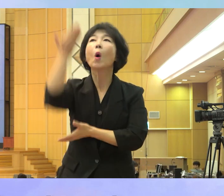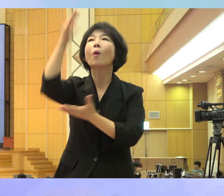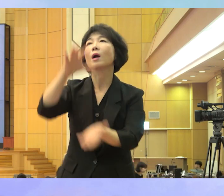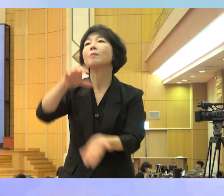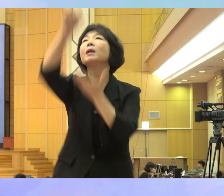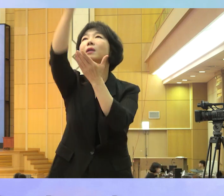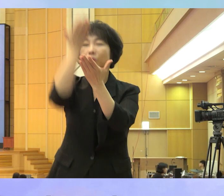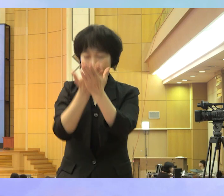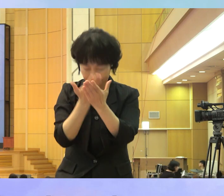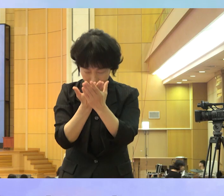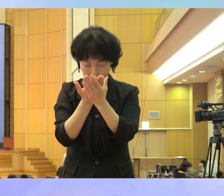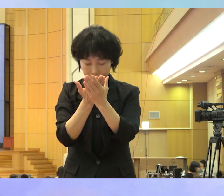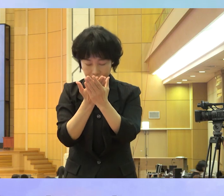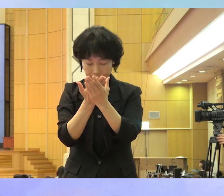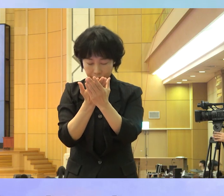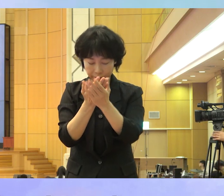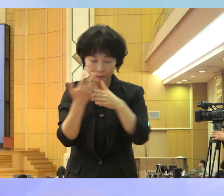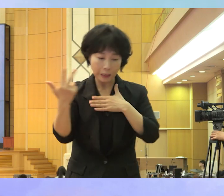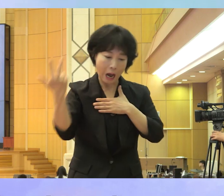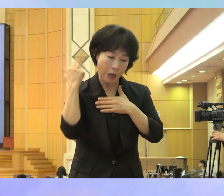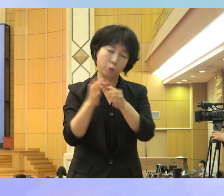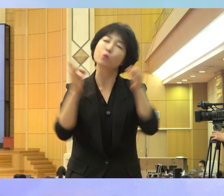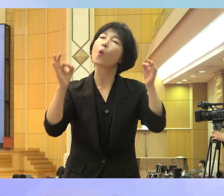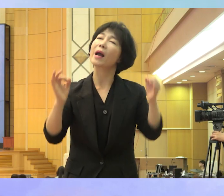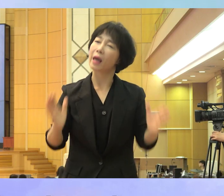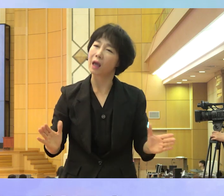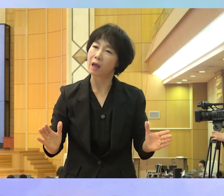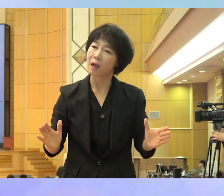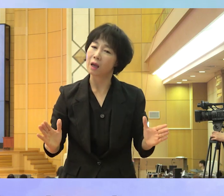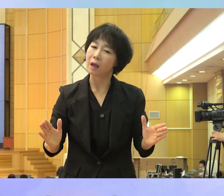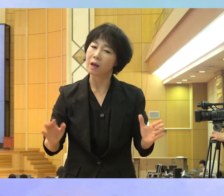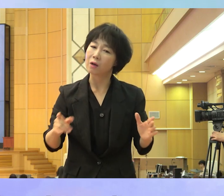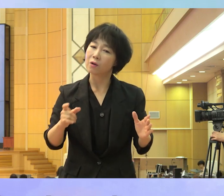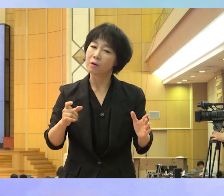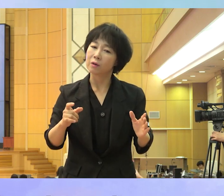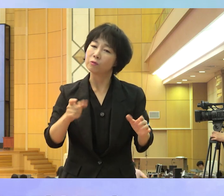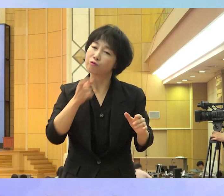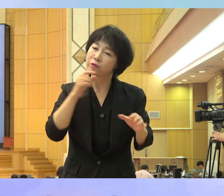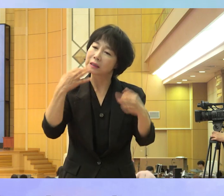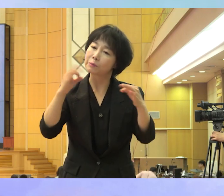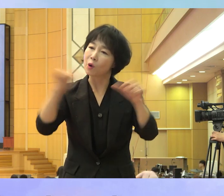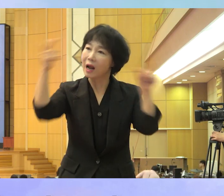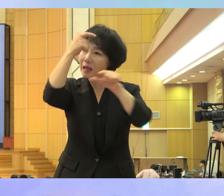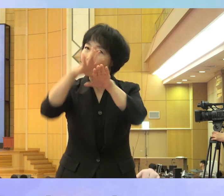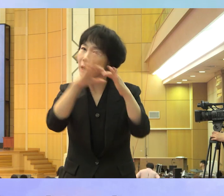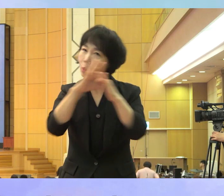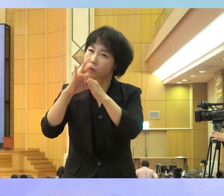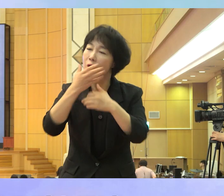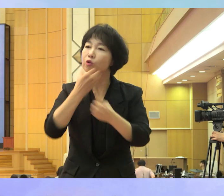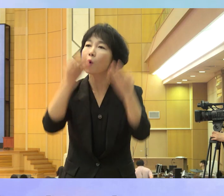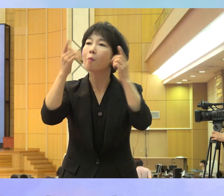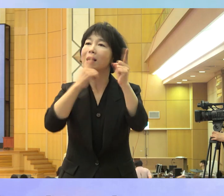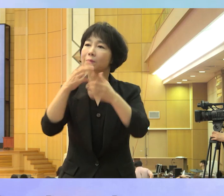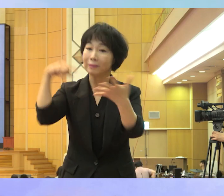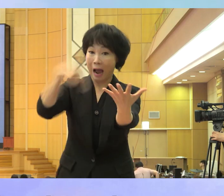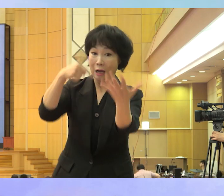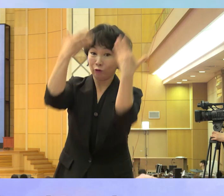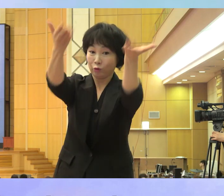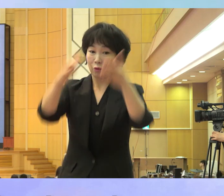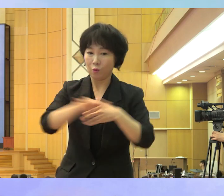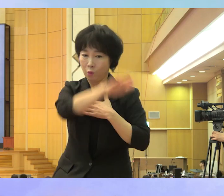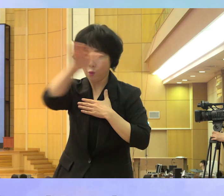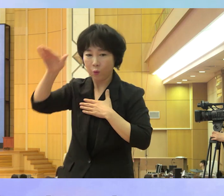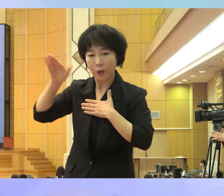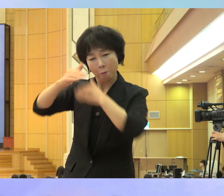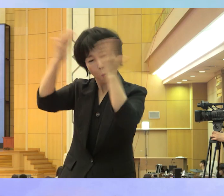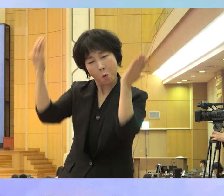영광받아 주시옵소서. 지난 1회 동안도 수요와 금요 예배를 통하여 축복의 말씀을 주시고